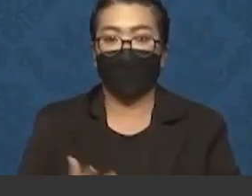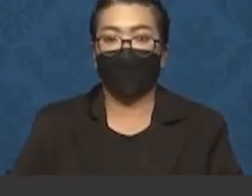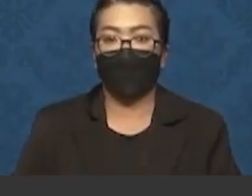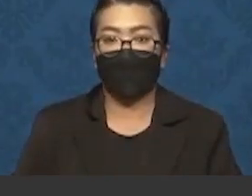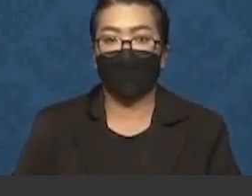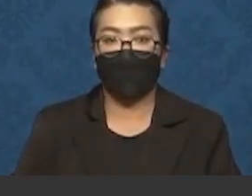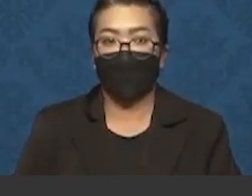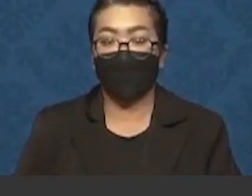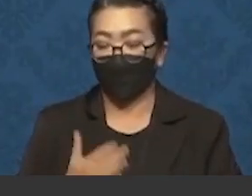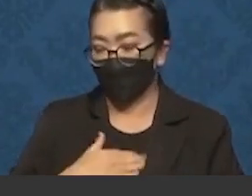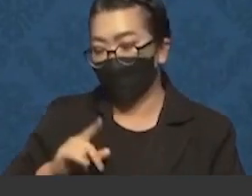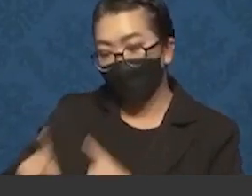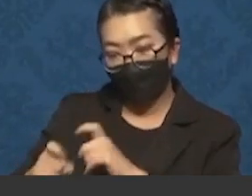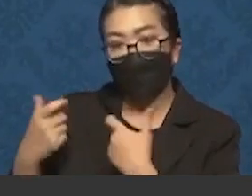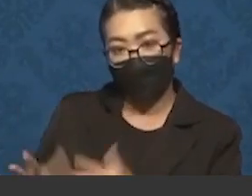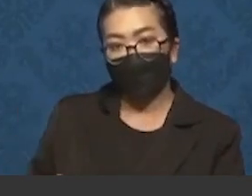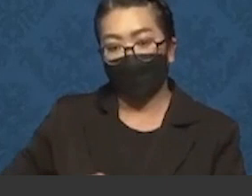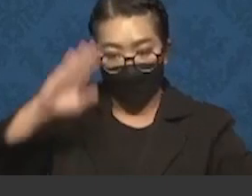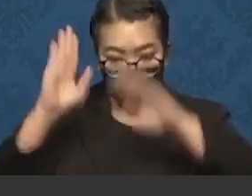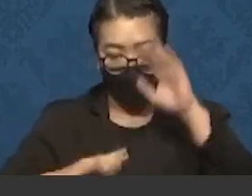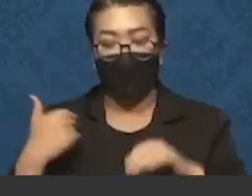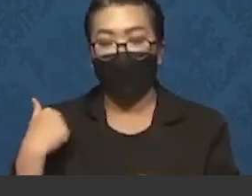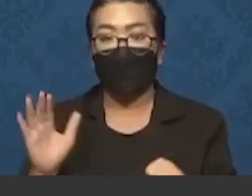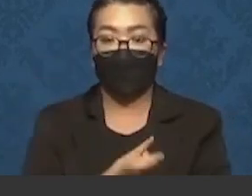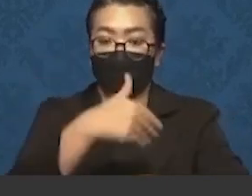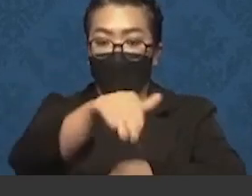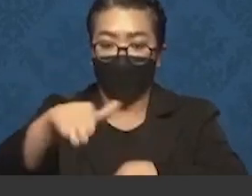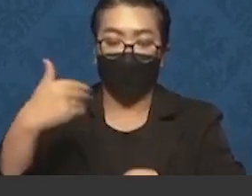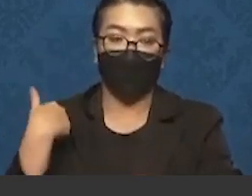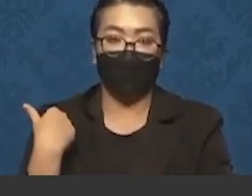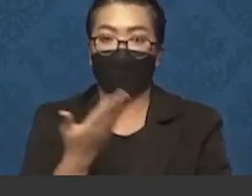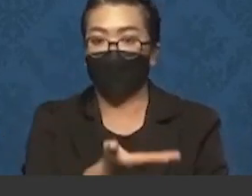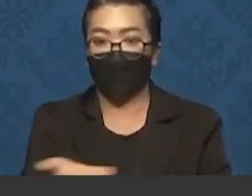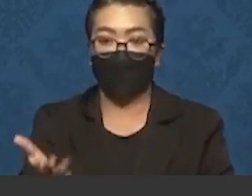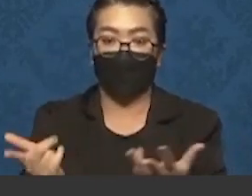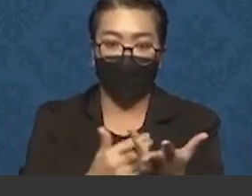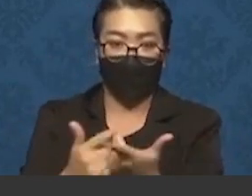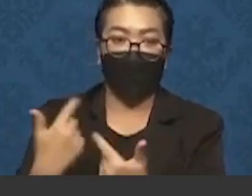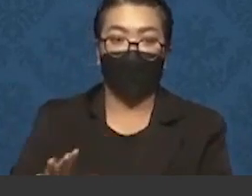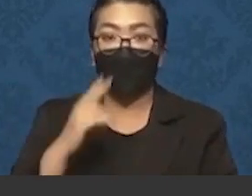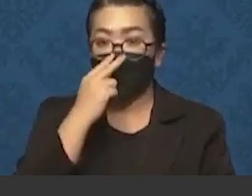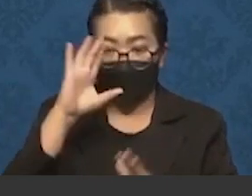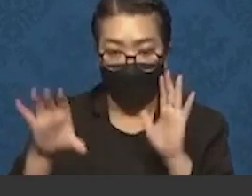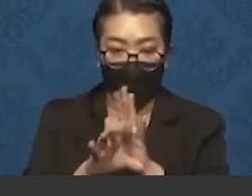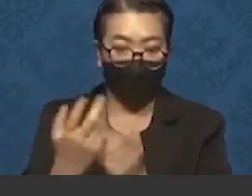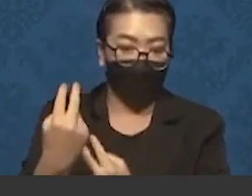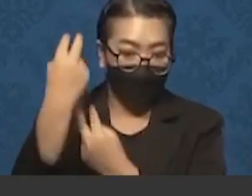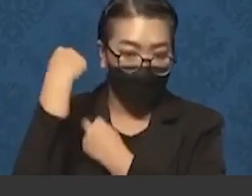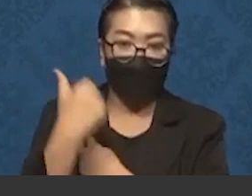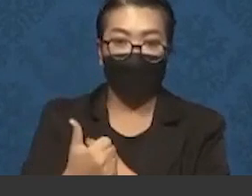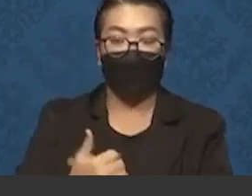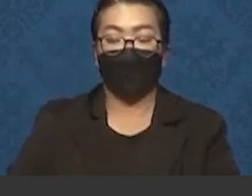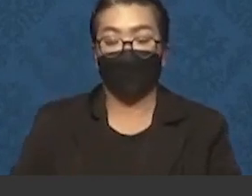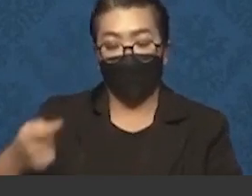ก็ยังเกินกึ่งหนึ่งอยู่ดีการที่วิปรัฐบาลคุมส.ส.เข้าประชุมไม่ได้แสดงให้เห็นว่าภายในซีกรัฐบาลเองก็ยังมีส.